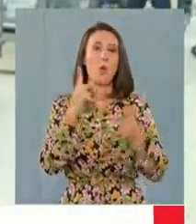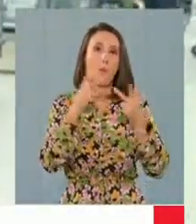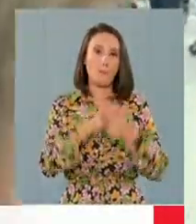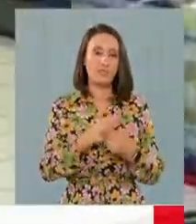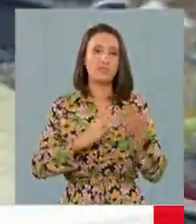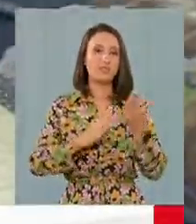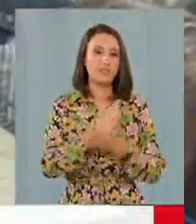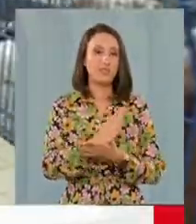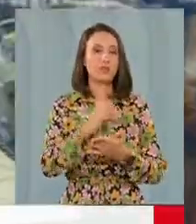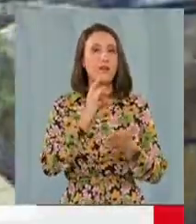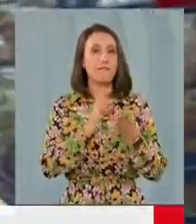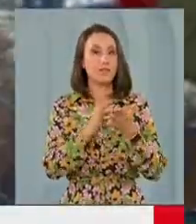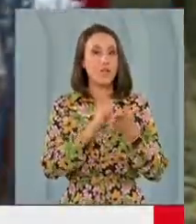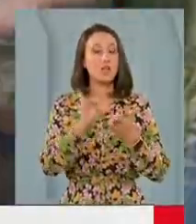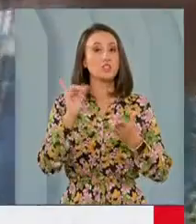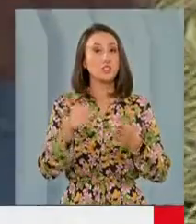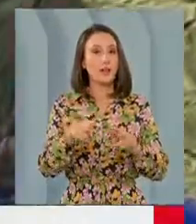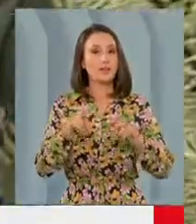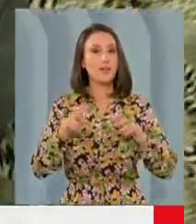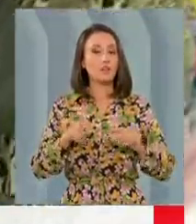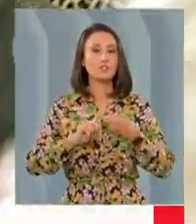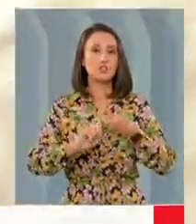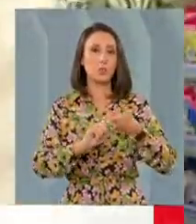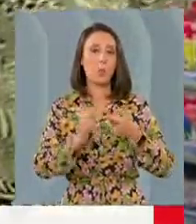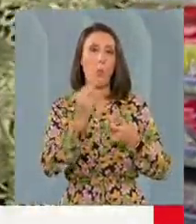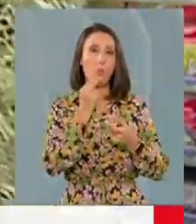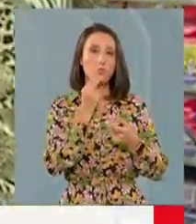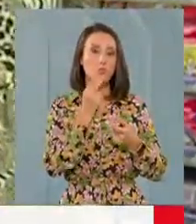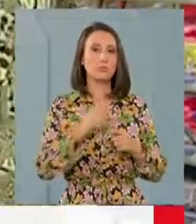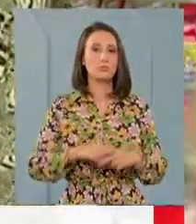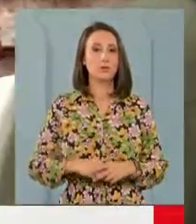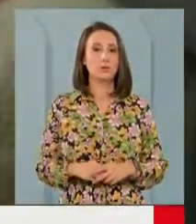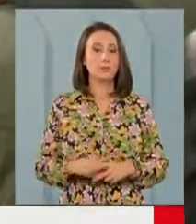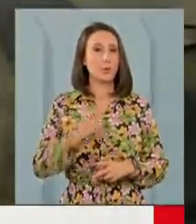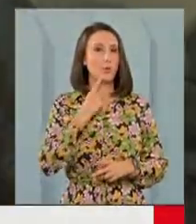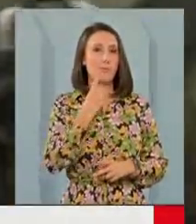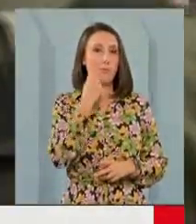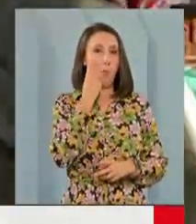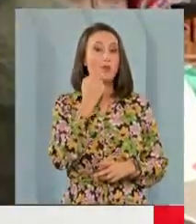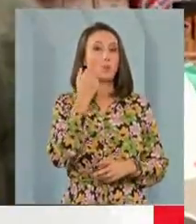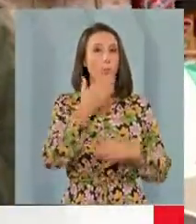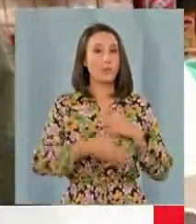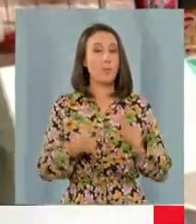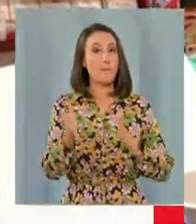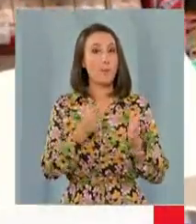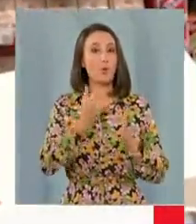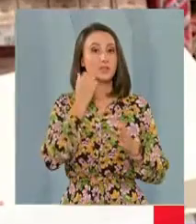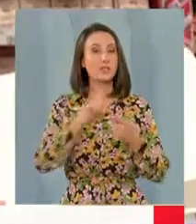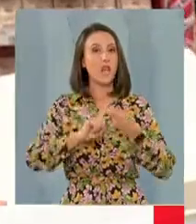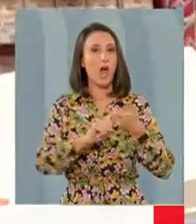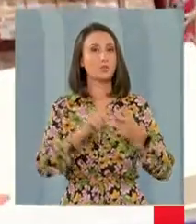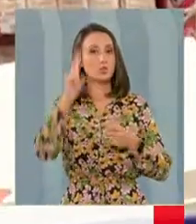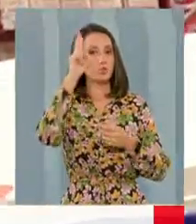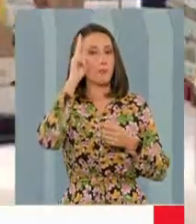definitivă de la comercializare și retragere din circuitul consumului uman a produsului nu este pentru prima dată în ultima perioadă când lanțul german